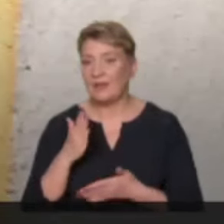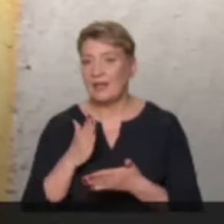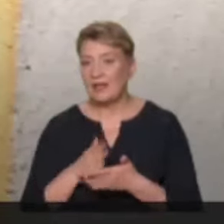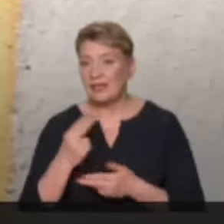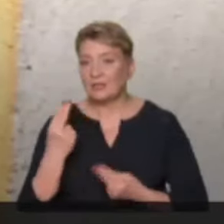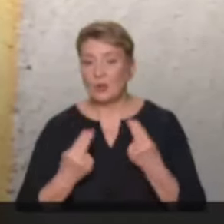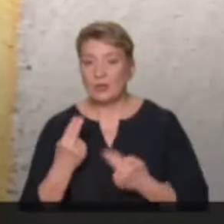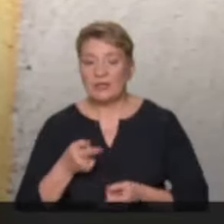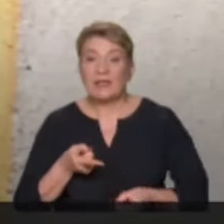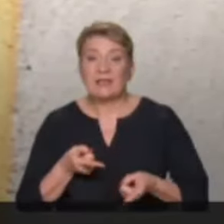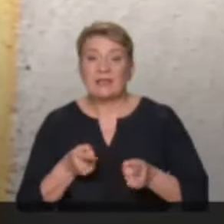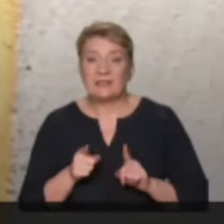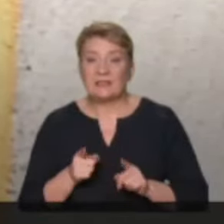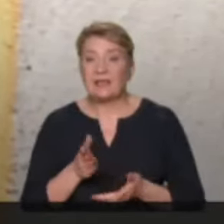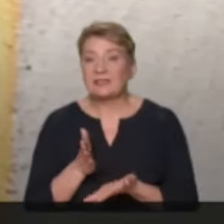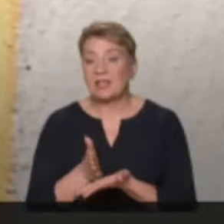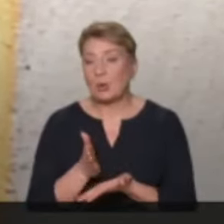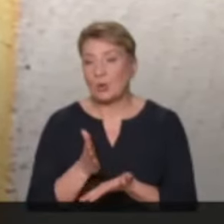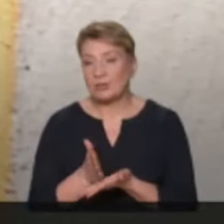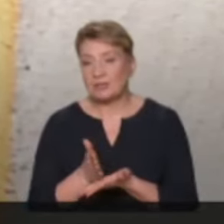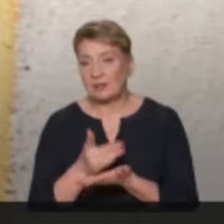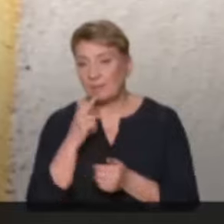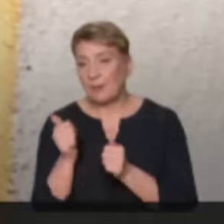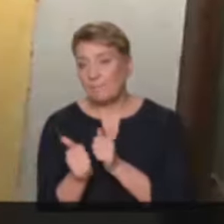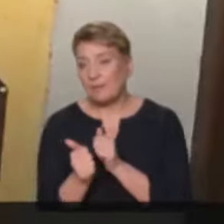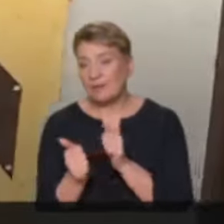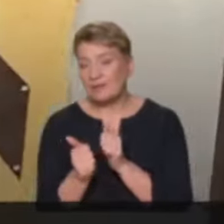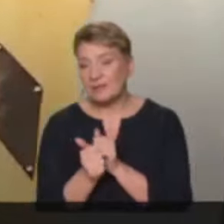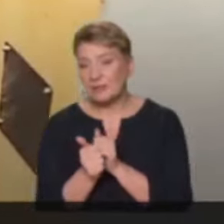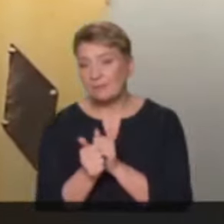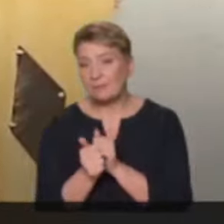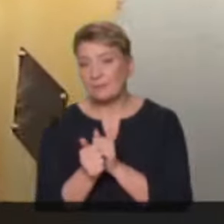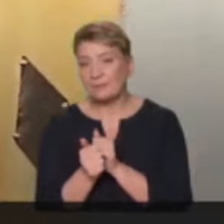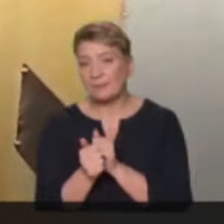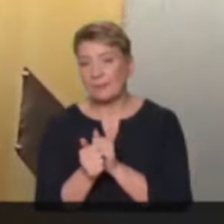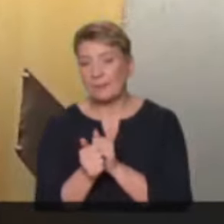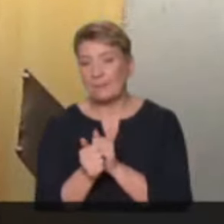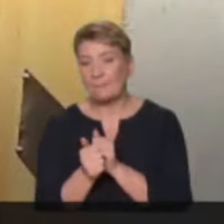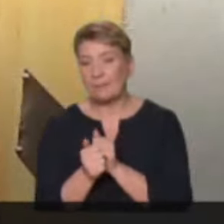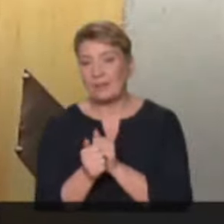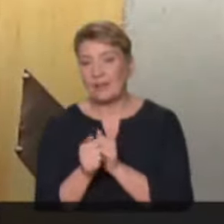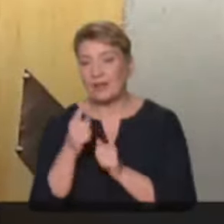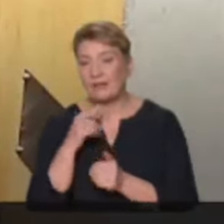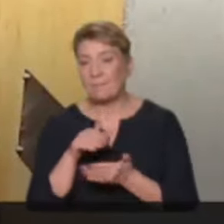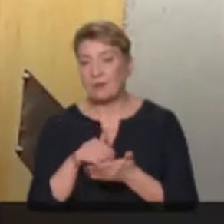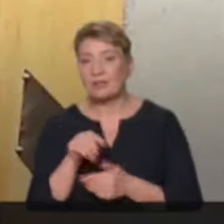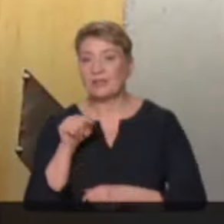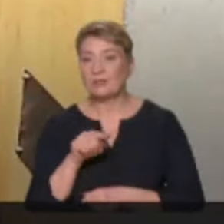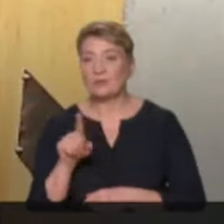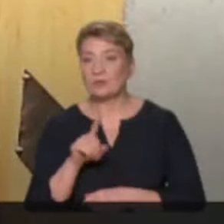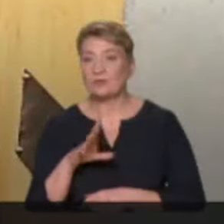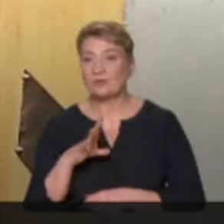дійсно, знаходиться вона поблизу дзвіниці на Аскольдовій могилі. І для того, щоб